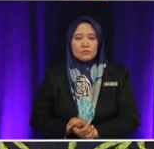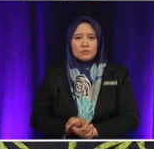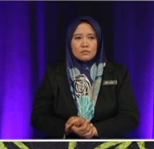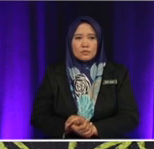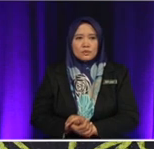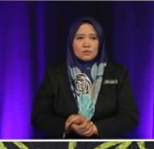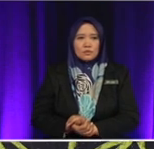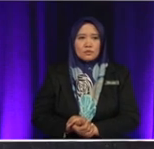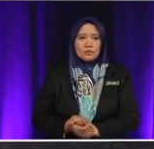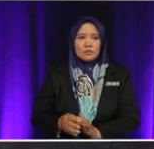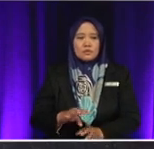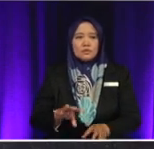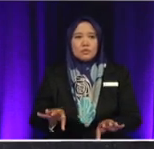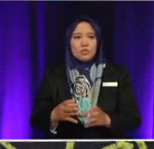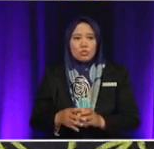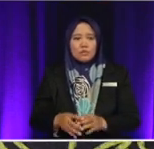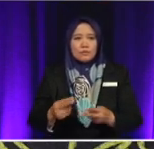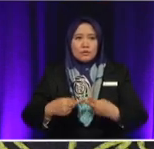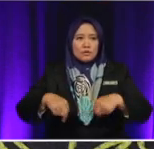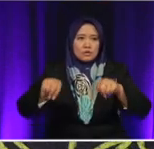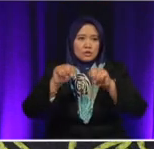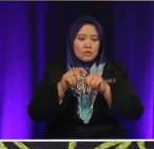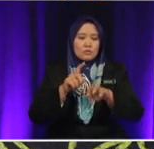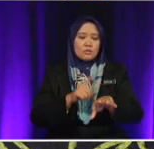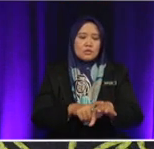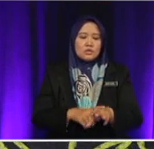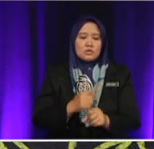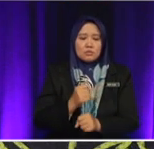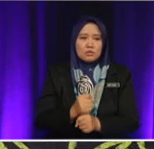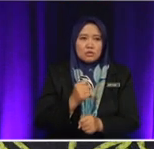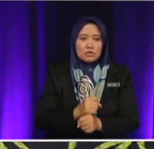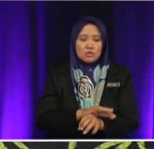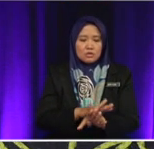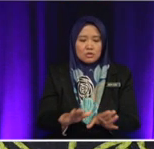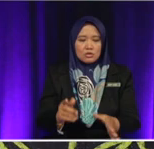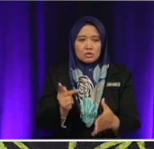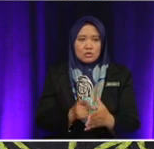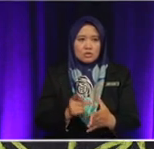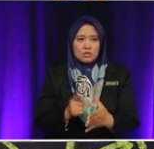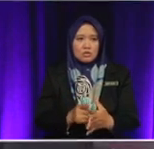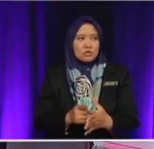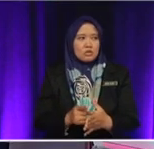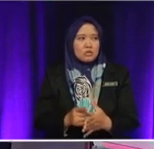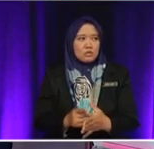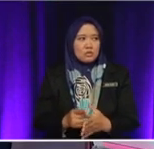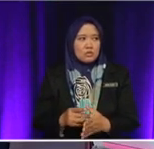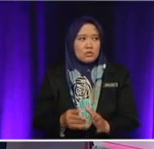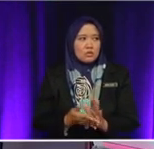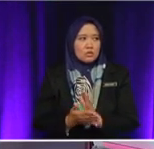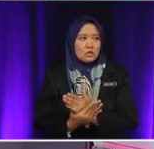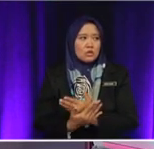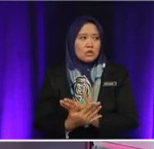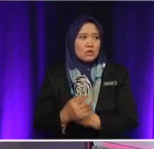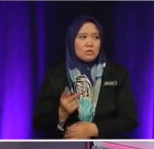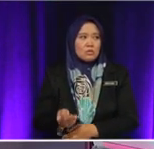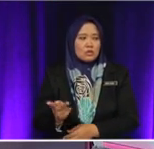penilaian berterusan. Dan yang ketujuh, masa bekerja tidak ganggu oleh perkara-perkara yang peribadi. Okey, kita semak jawapan